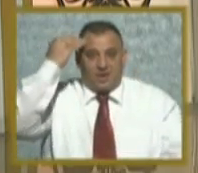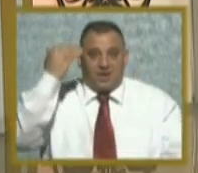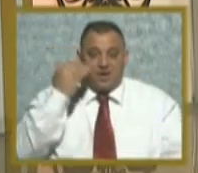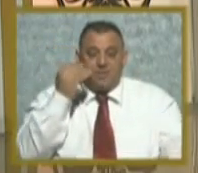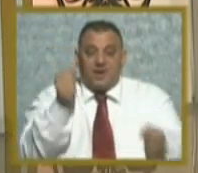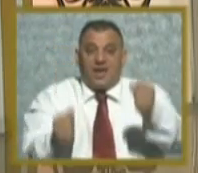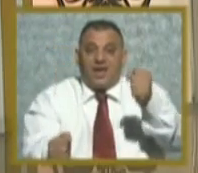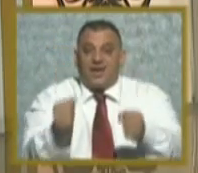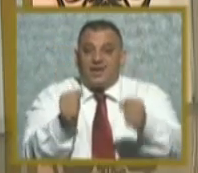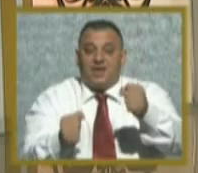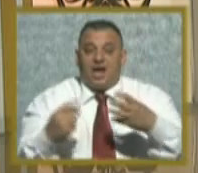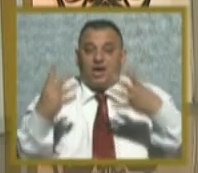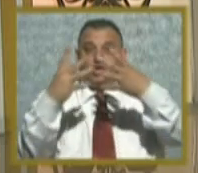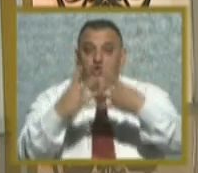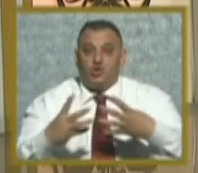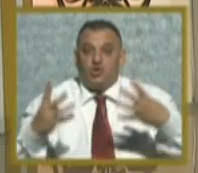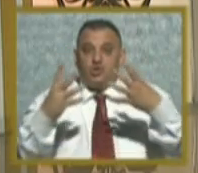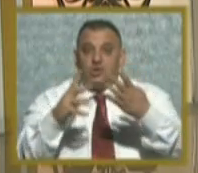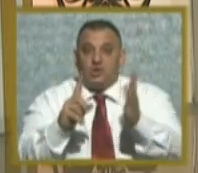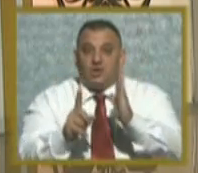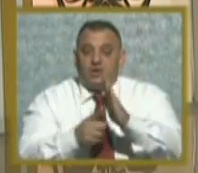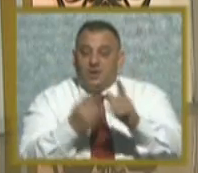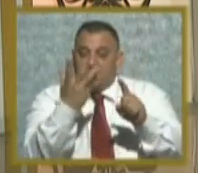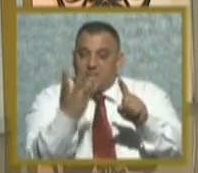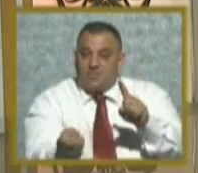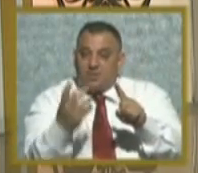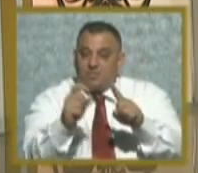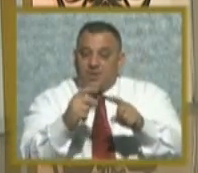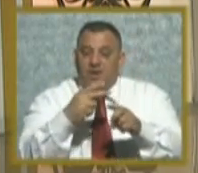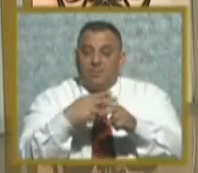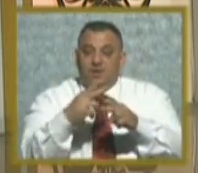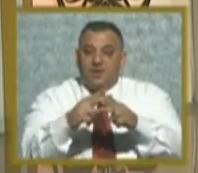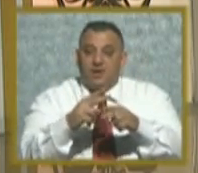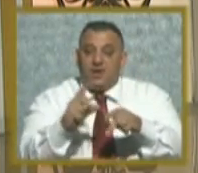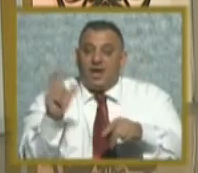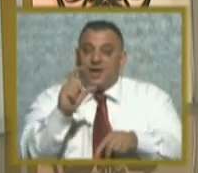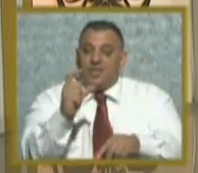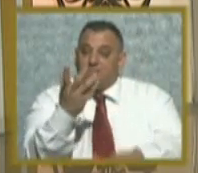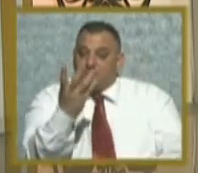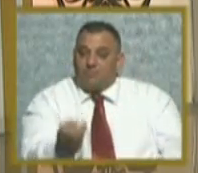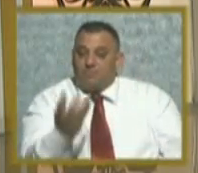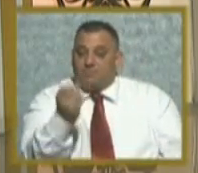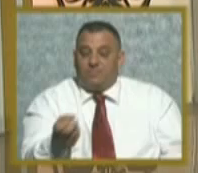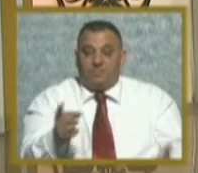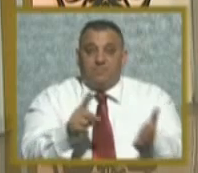الوكالة. أيه. ويقسمون منها أقساط من معاشها. نعم.